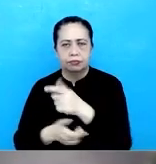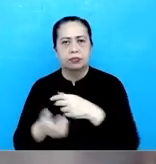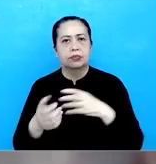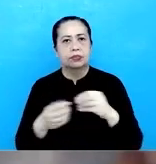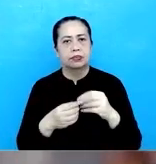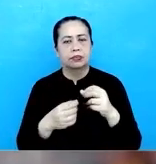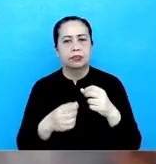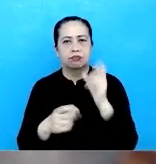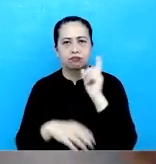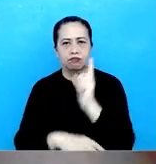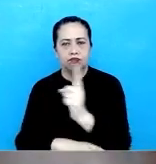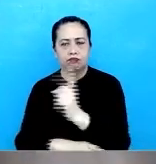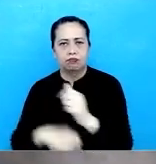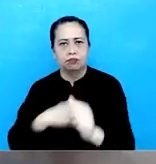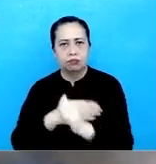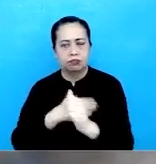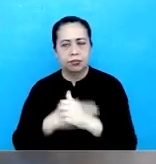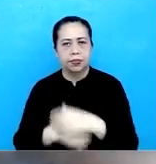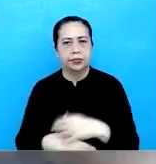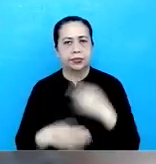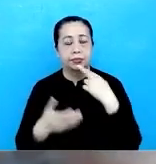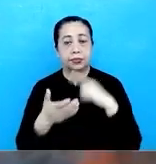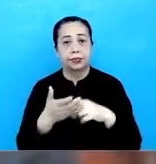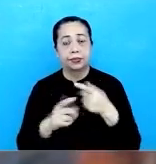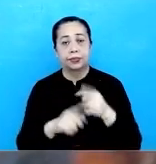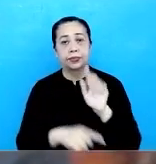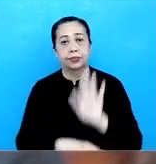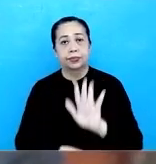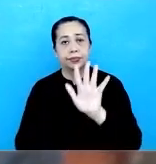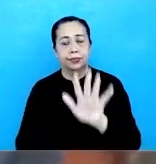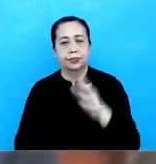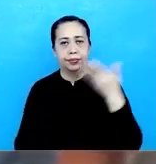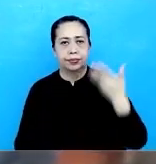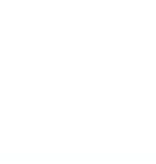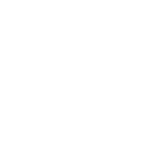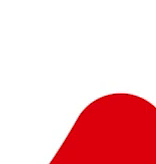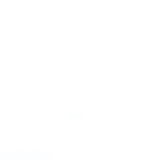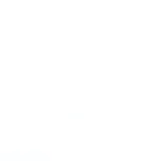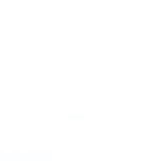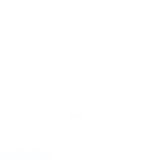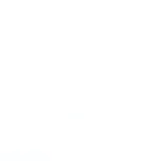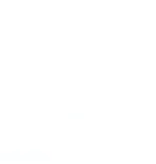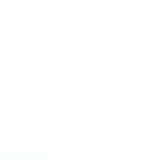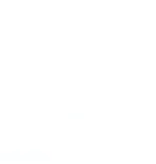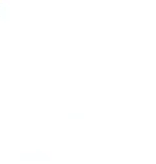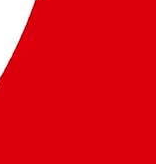grave threat. Nagbabalita mula sa frontline. Ian Suyu, News 5.